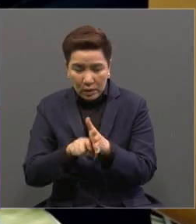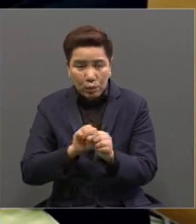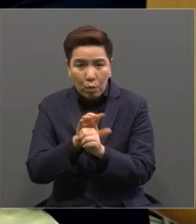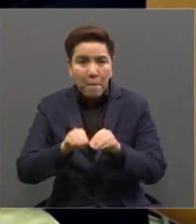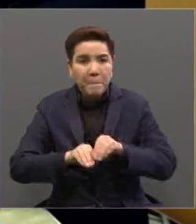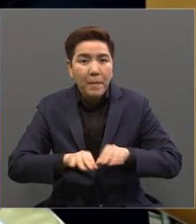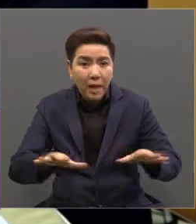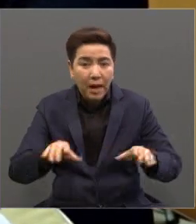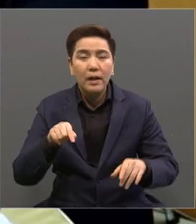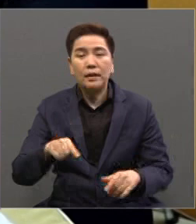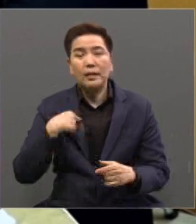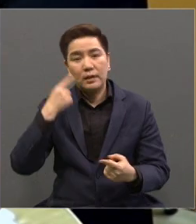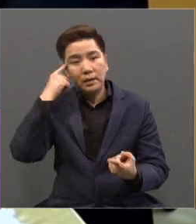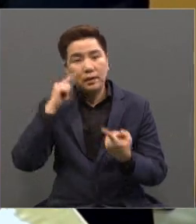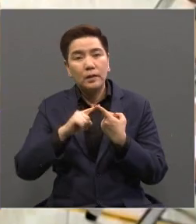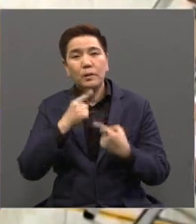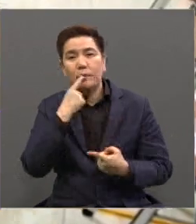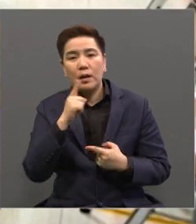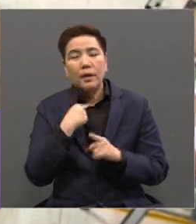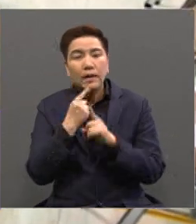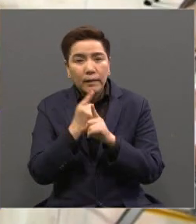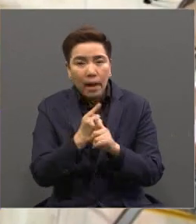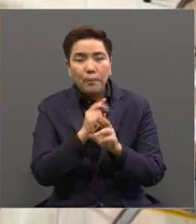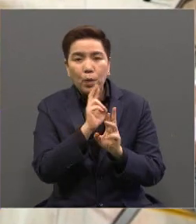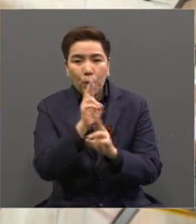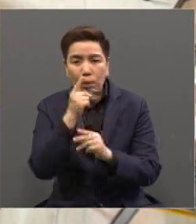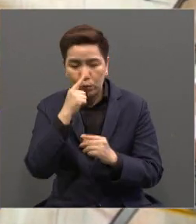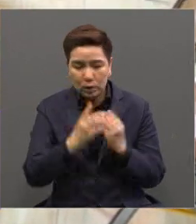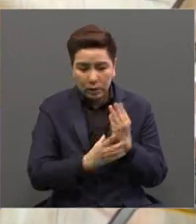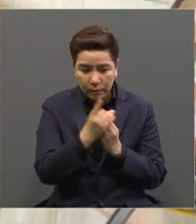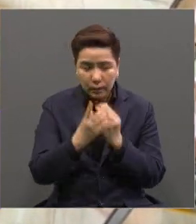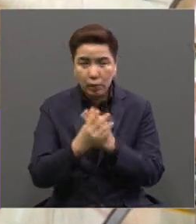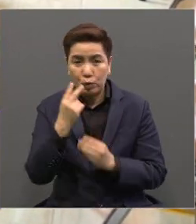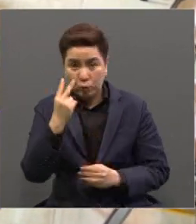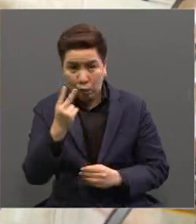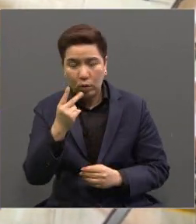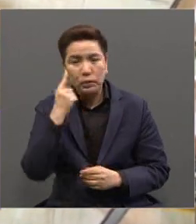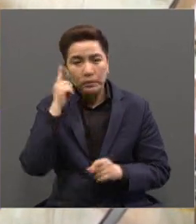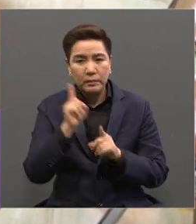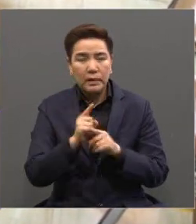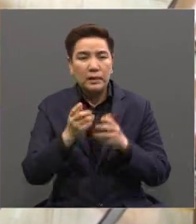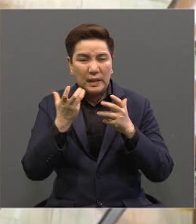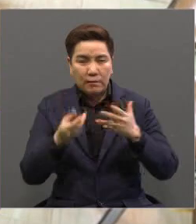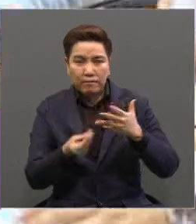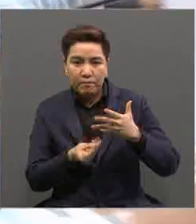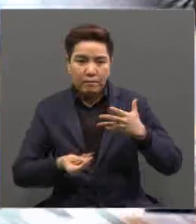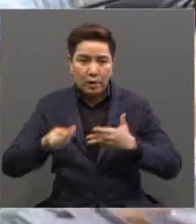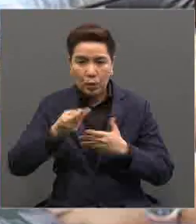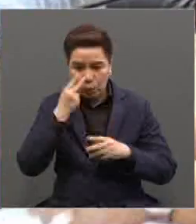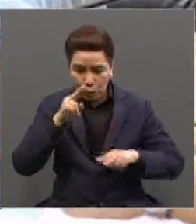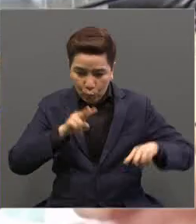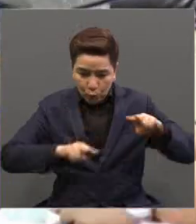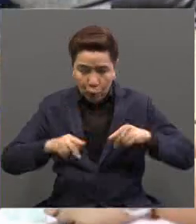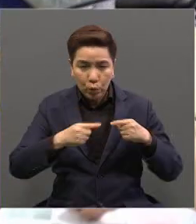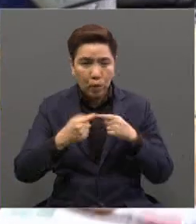โควิด 19โดยมติออกมาว่าจะติดตามเฝ้าระวังต่อไปอีก 2สัปดาห์นะครับและให้ยกระดับแนวทางในการดูแลรักษาด้วย